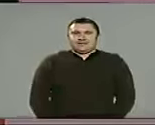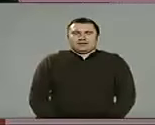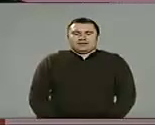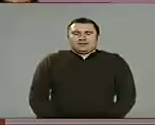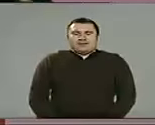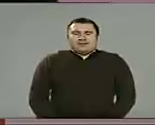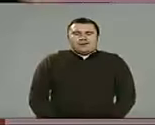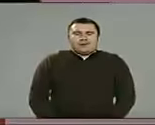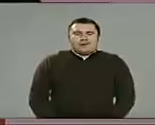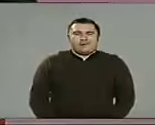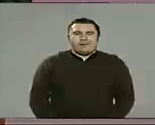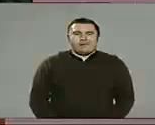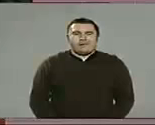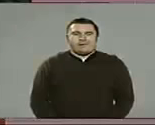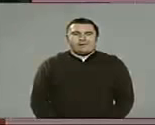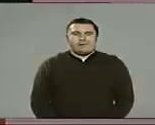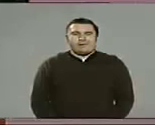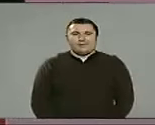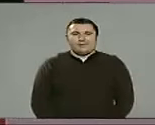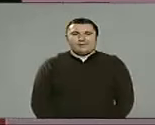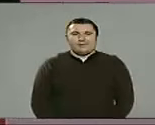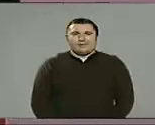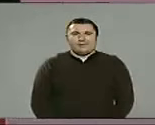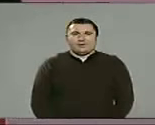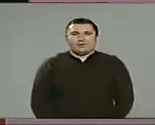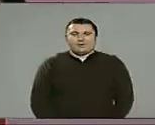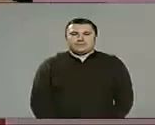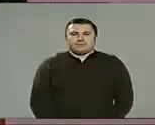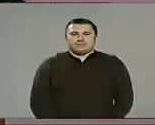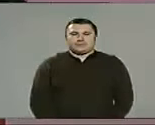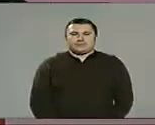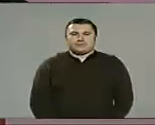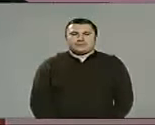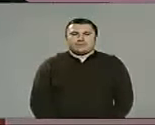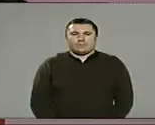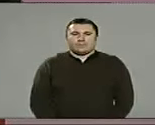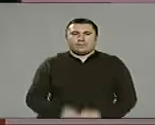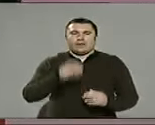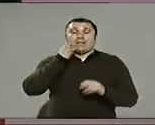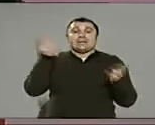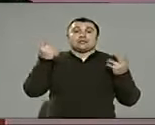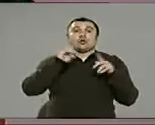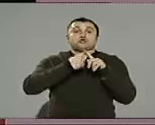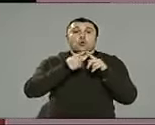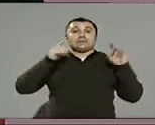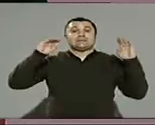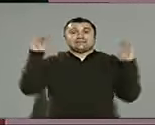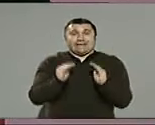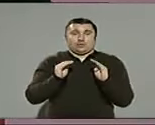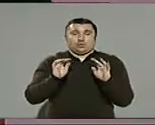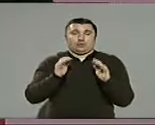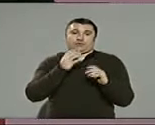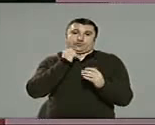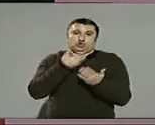Denn die Senkung der Schulden ist nur eine Aufgabe, die wir vor uns haben. Ich will zwei Beispiele nennen, was wir noch tun müssen. Erstens, wir brauchen mehr